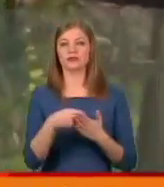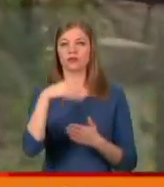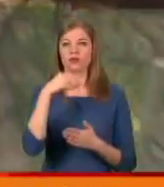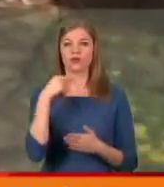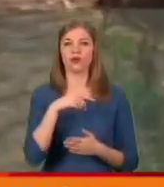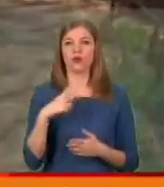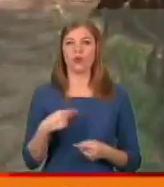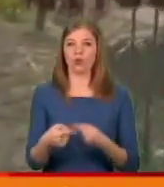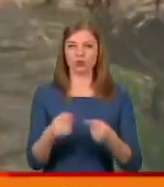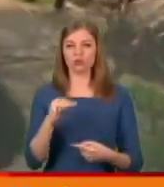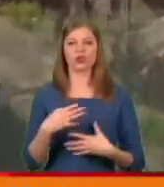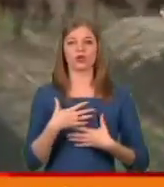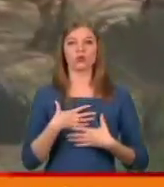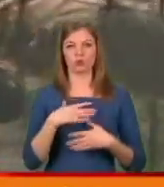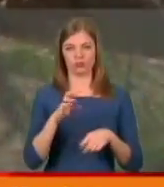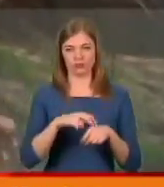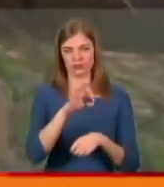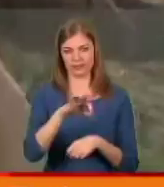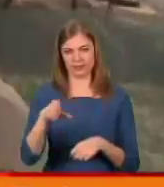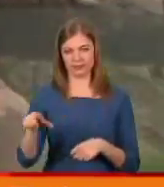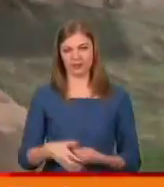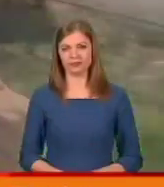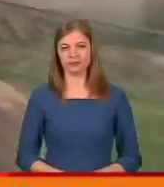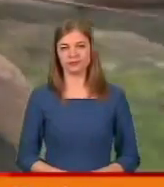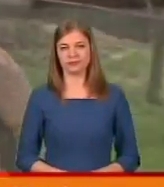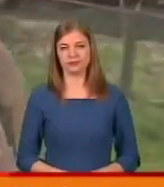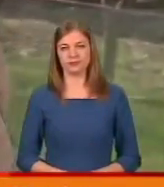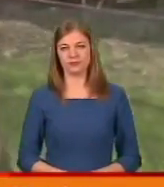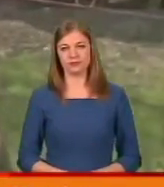онука та улюблених сільських пацієнтів. Привіт.